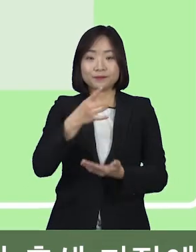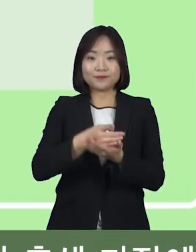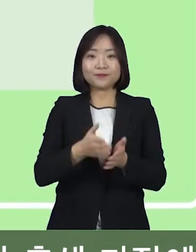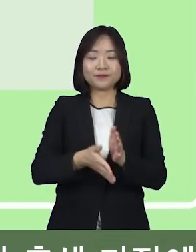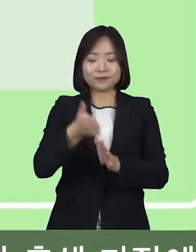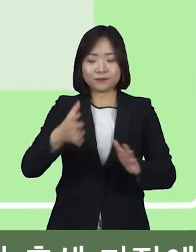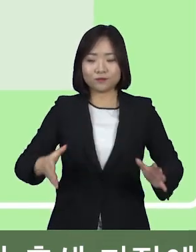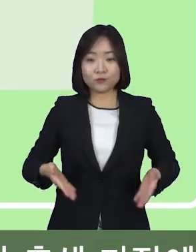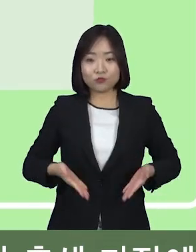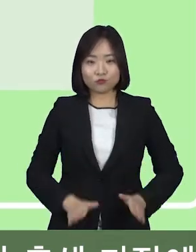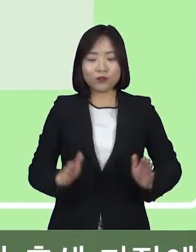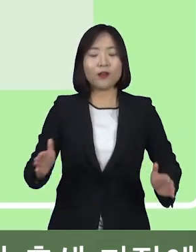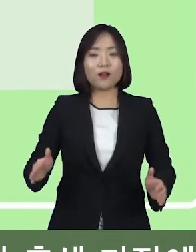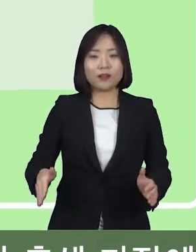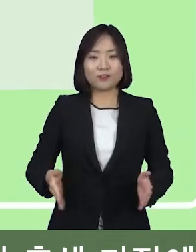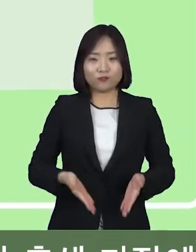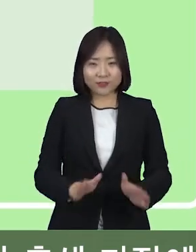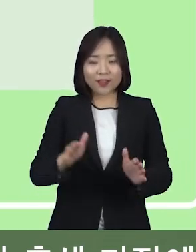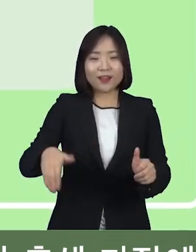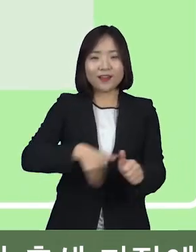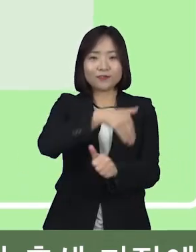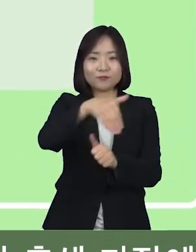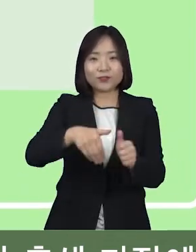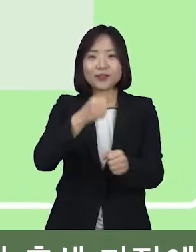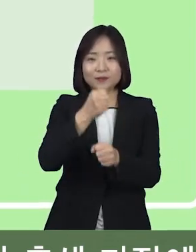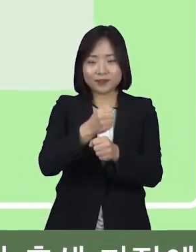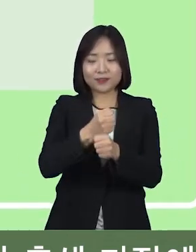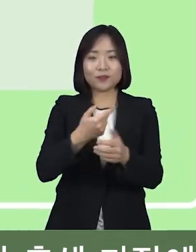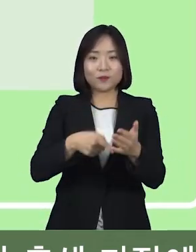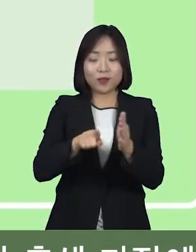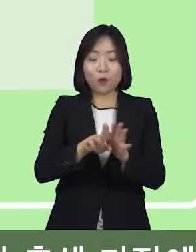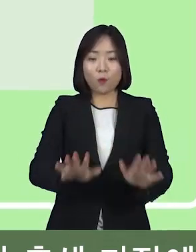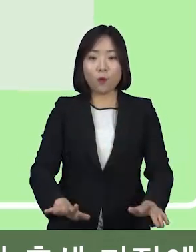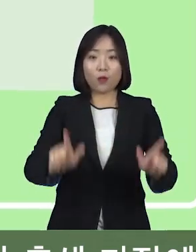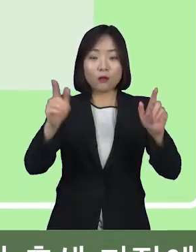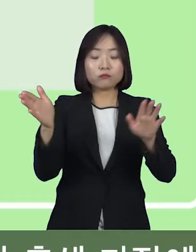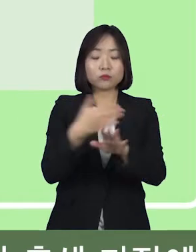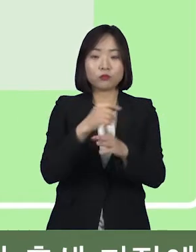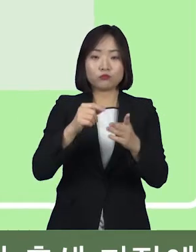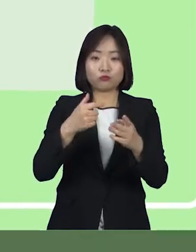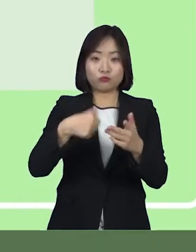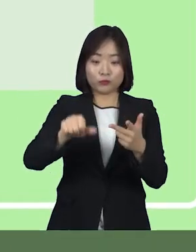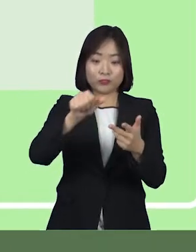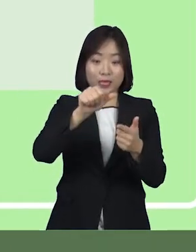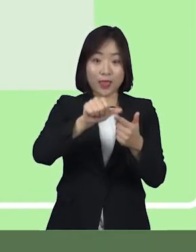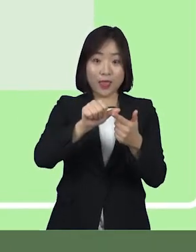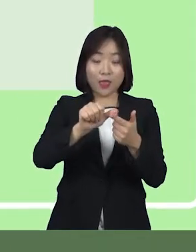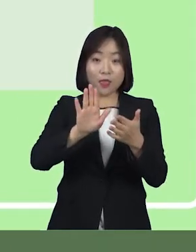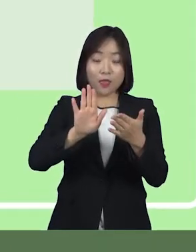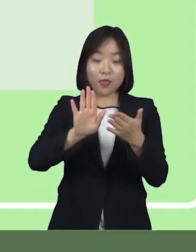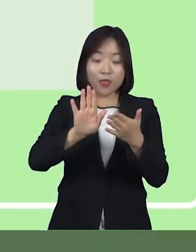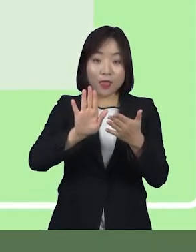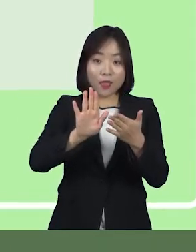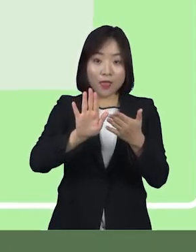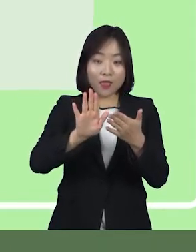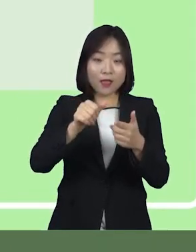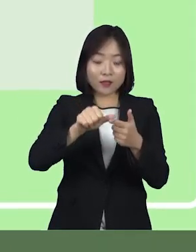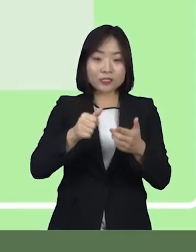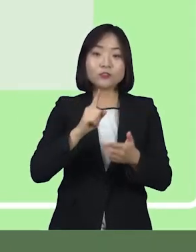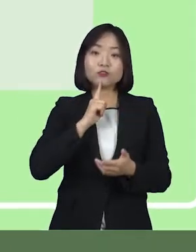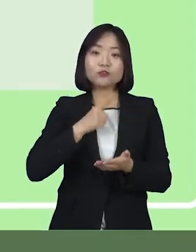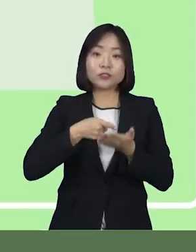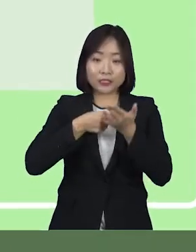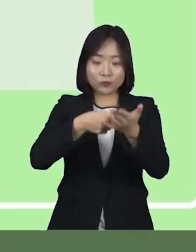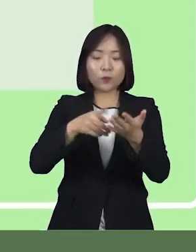천안시는 출산장려 사회 분위기 조성을 위해 올해부터 둘째 아이 이상 출생 가정에 쓰레기 종량제 봉투를 무료로